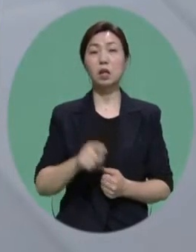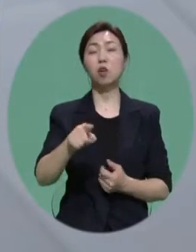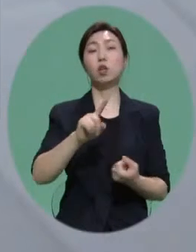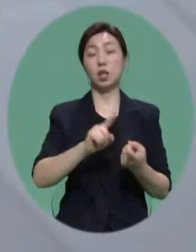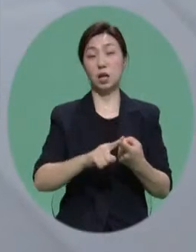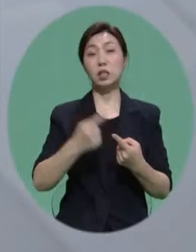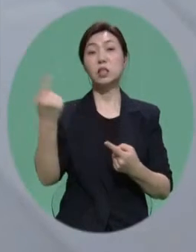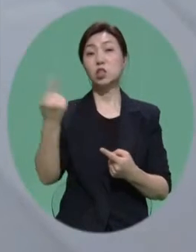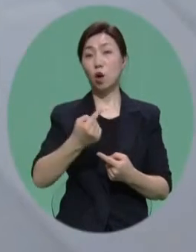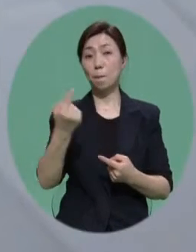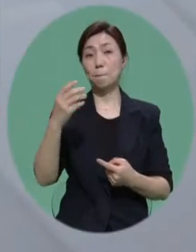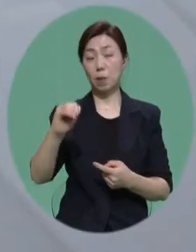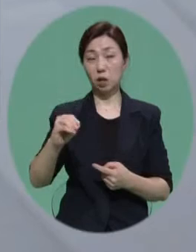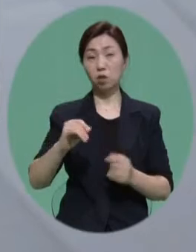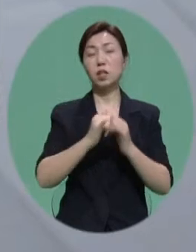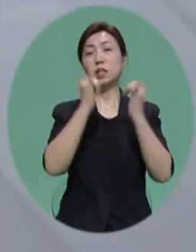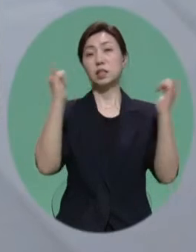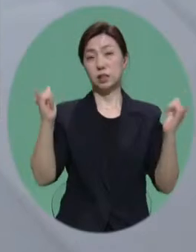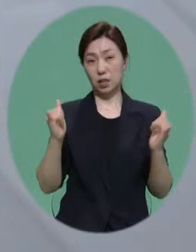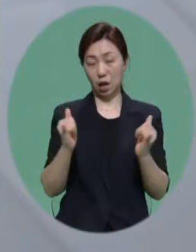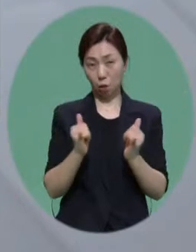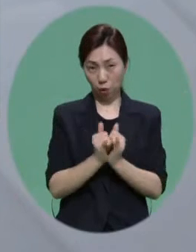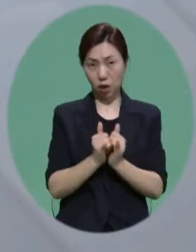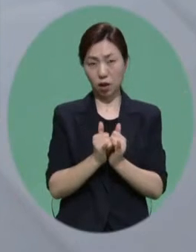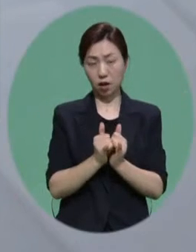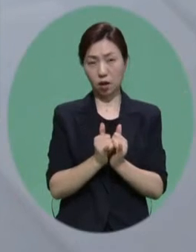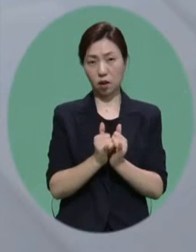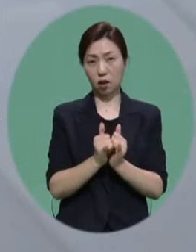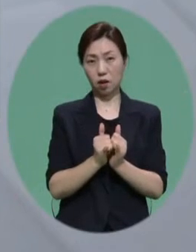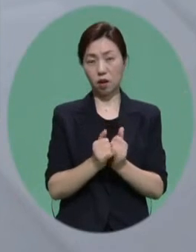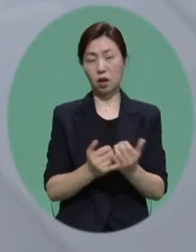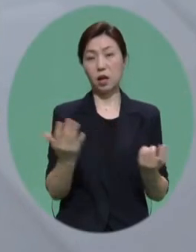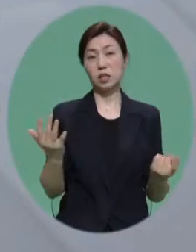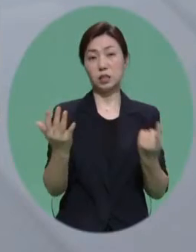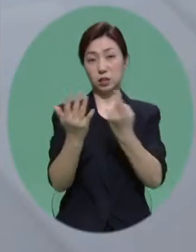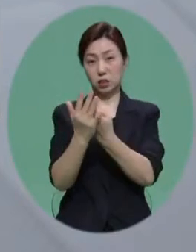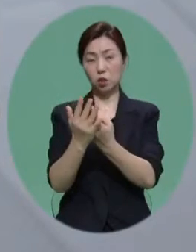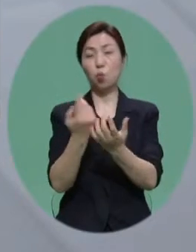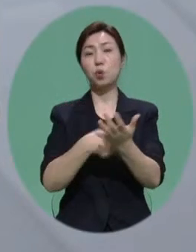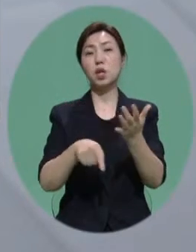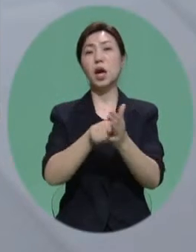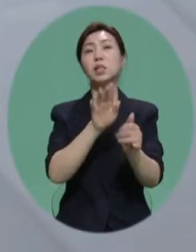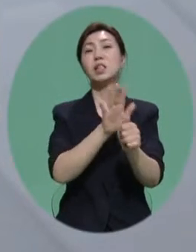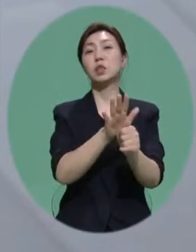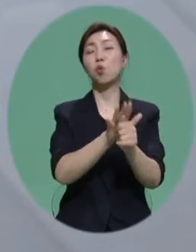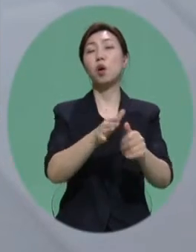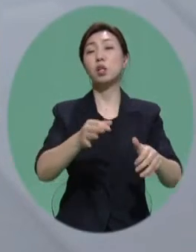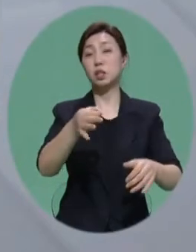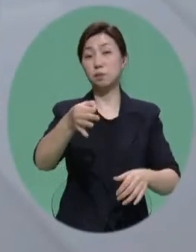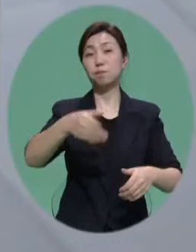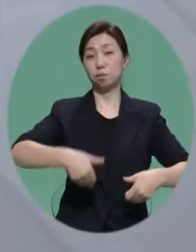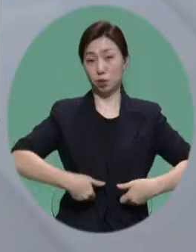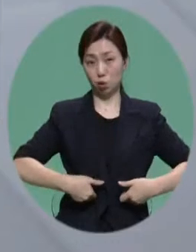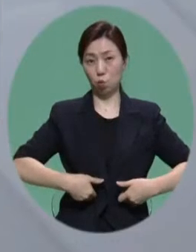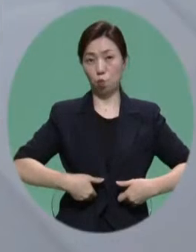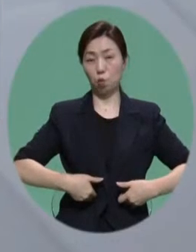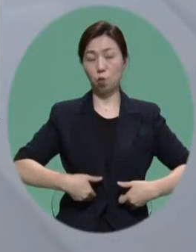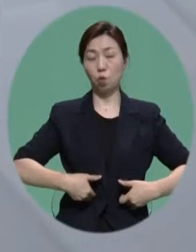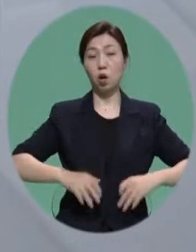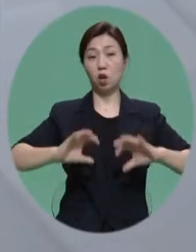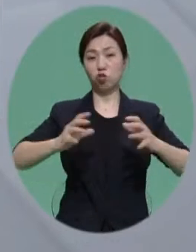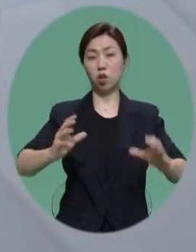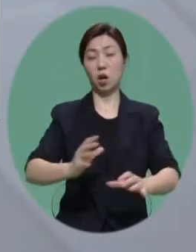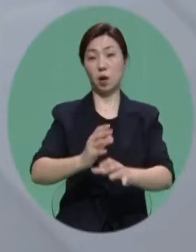정도의 어 사회 진출 지원금을 지급하는 것이 그것이 국가의 통합을 해서 바람직하다는